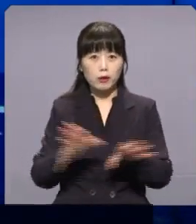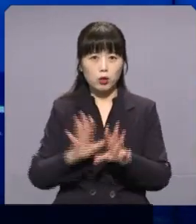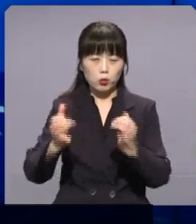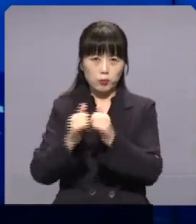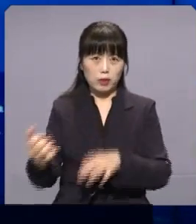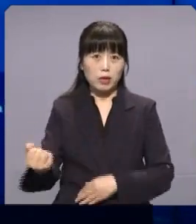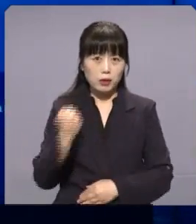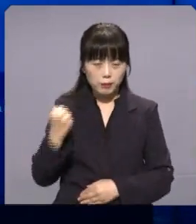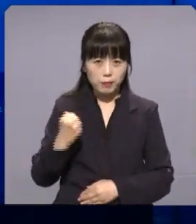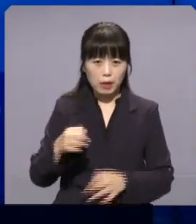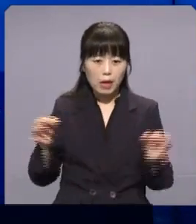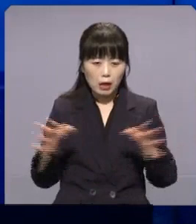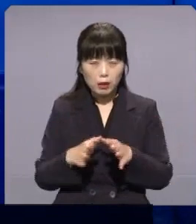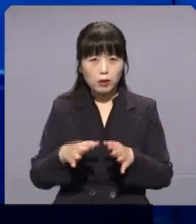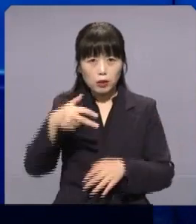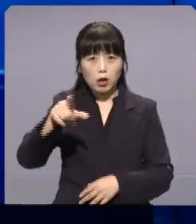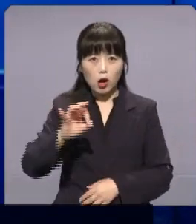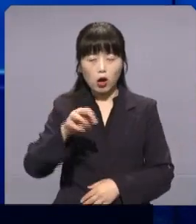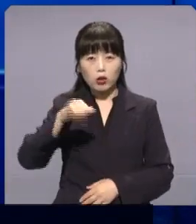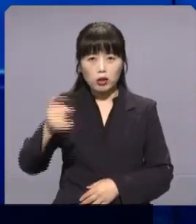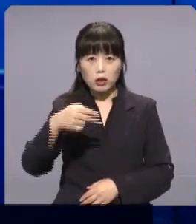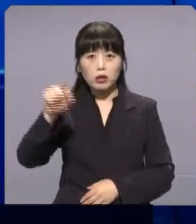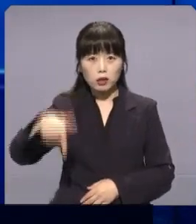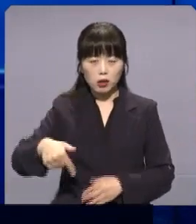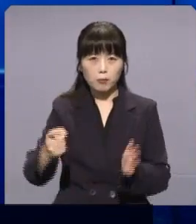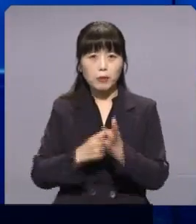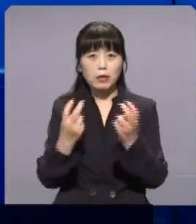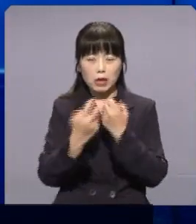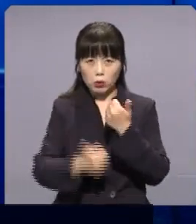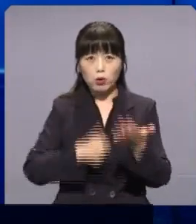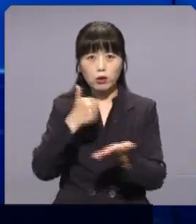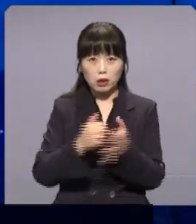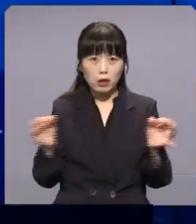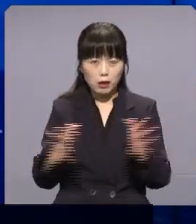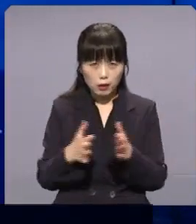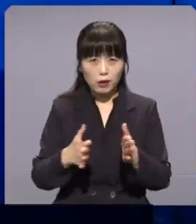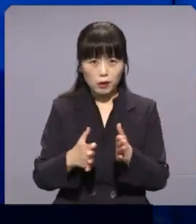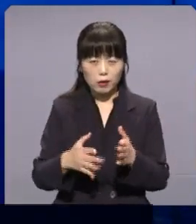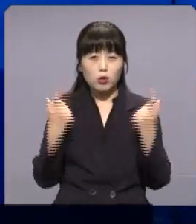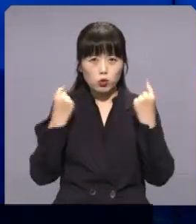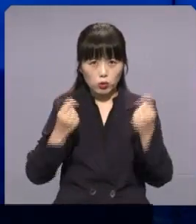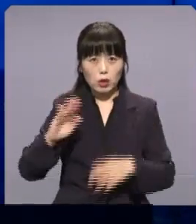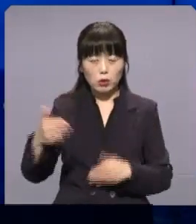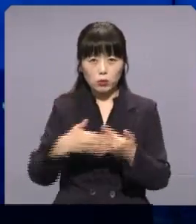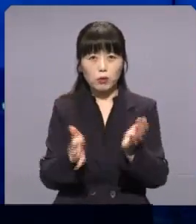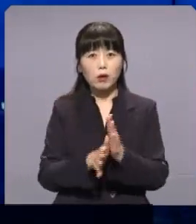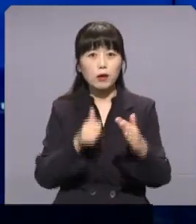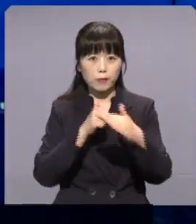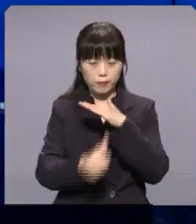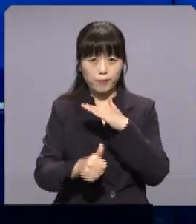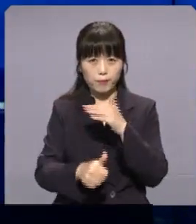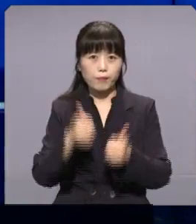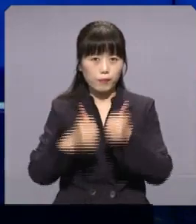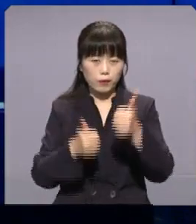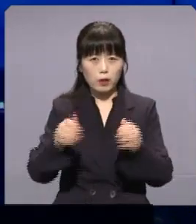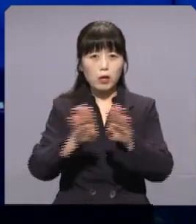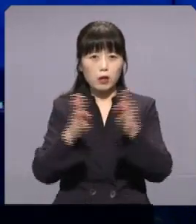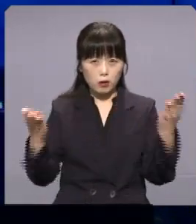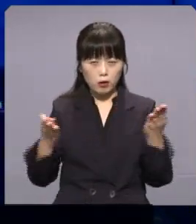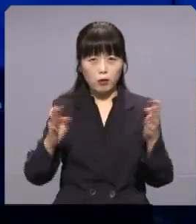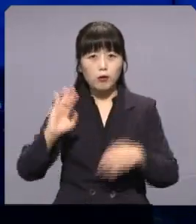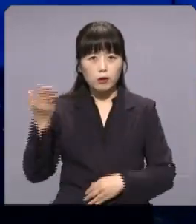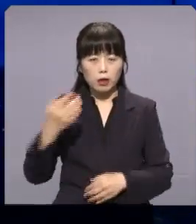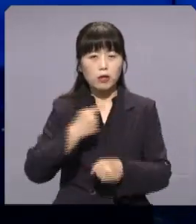비대위 체제를 한시적으로 유지하고 또 내년 초 전당대회를 여는 방향으로 가닥을 잡고 있습니다. 지금 뭐